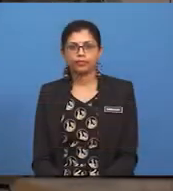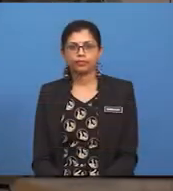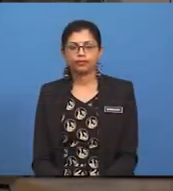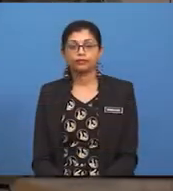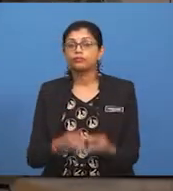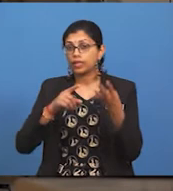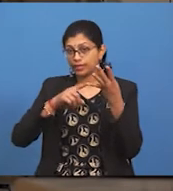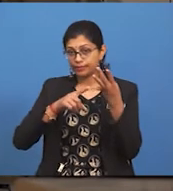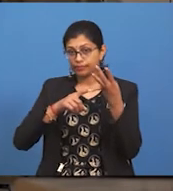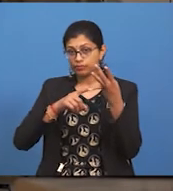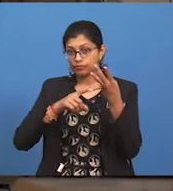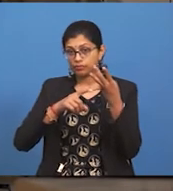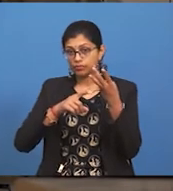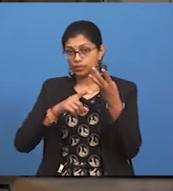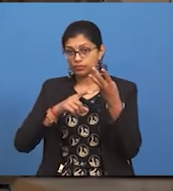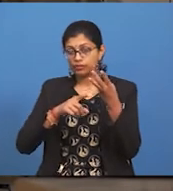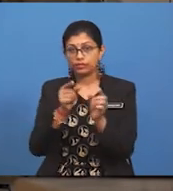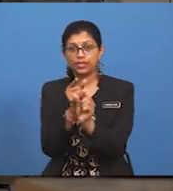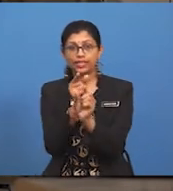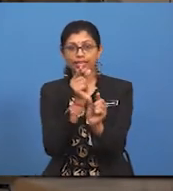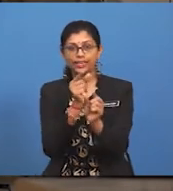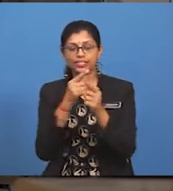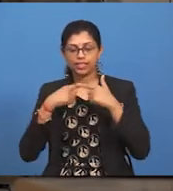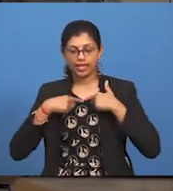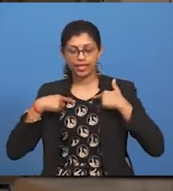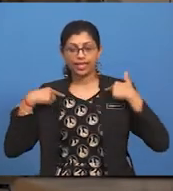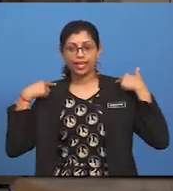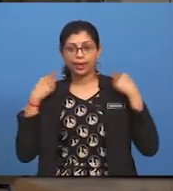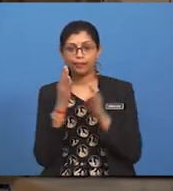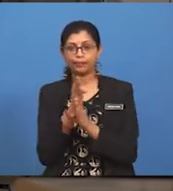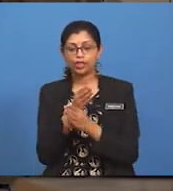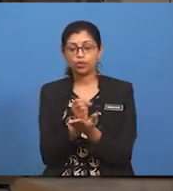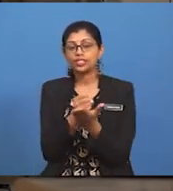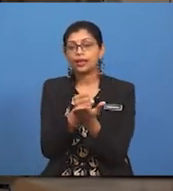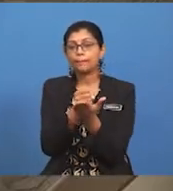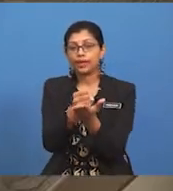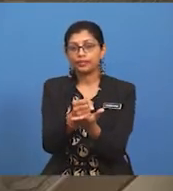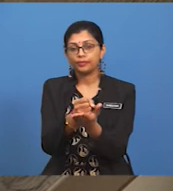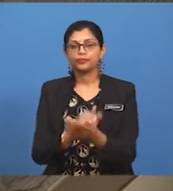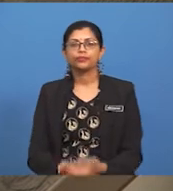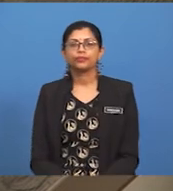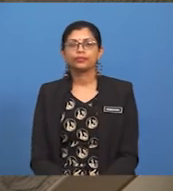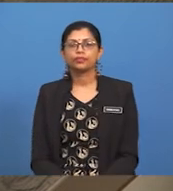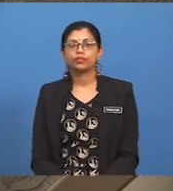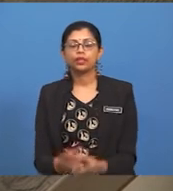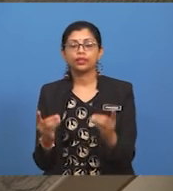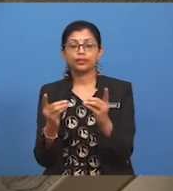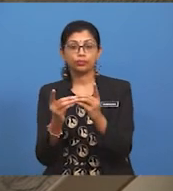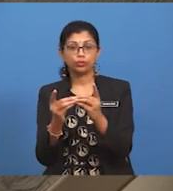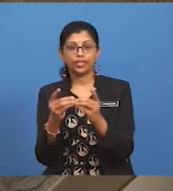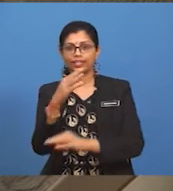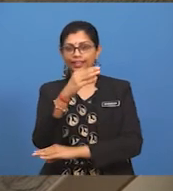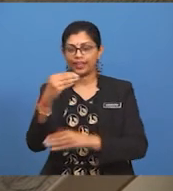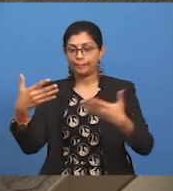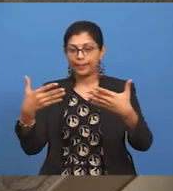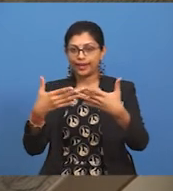Langkah keempat, garis leher bentuk sampan. Temukan dan padankan garisan bahu,